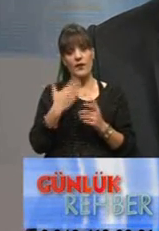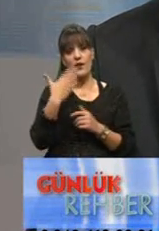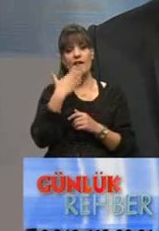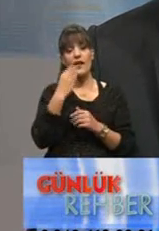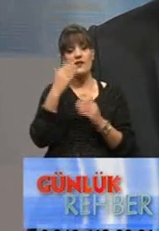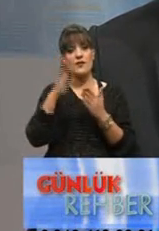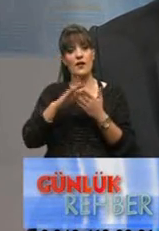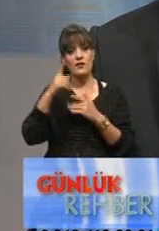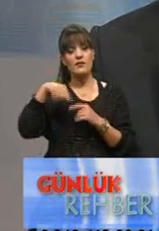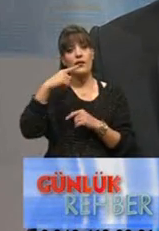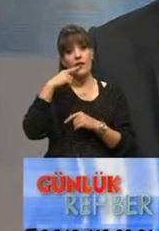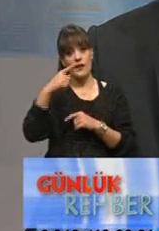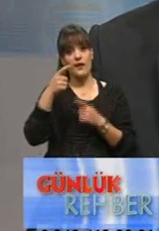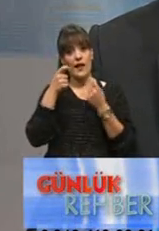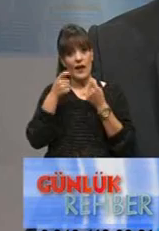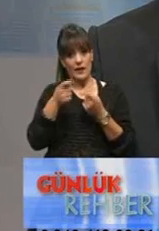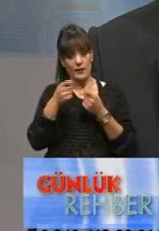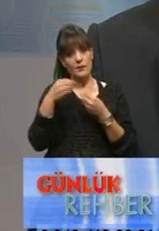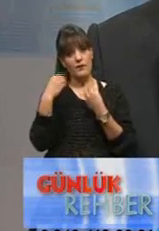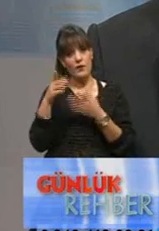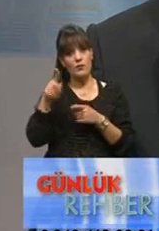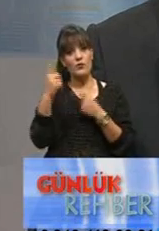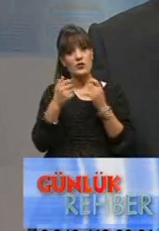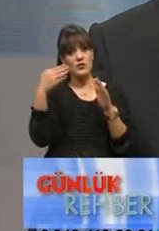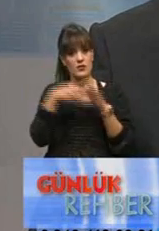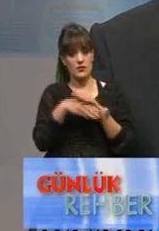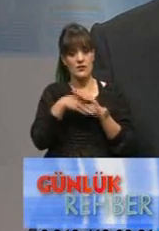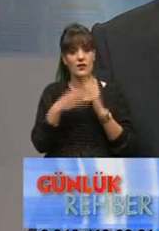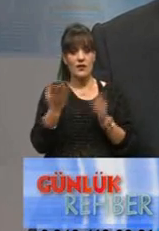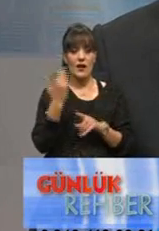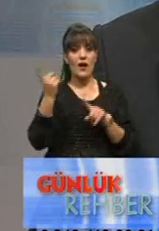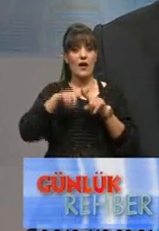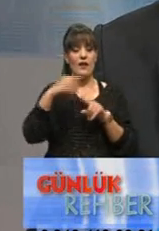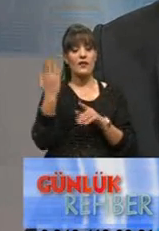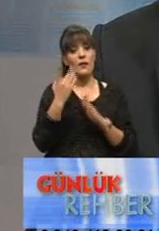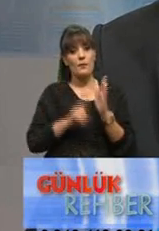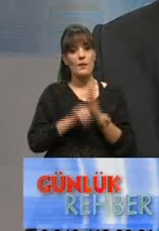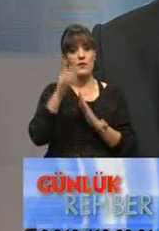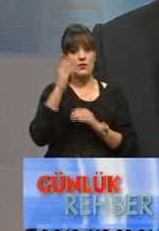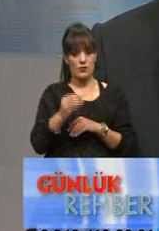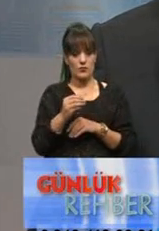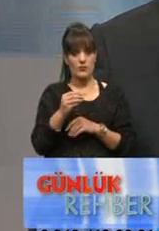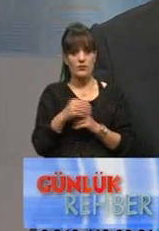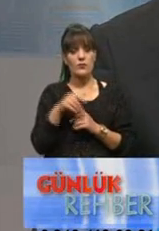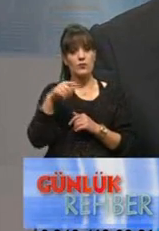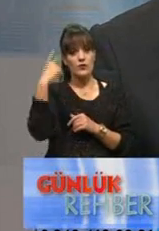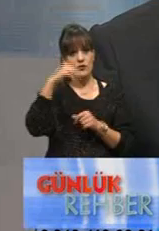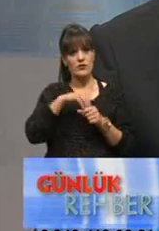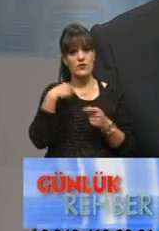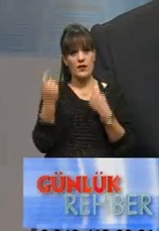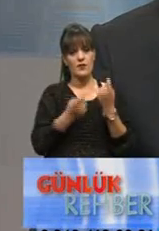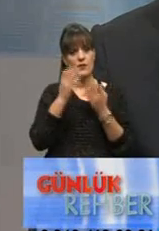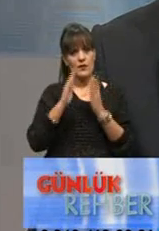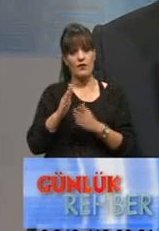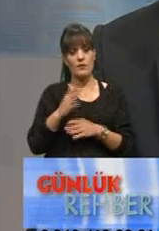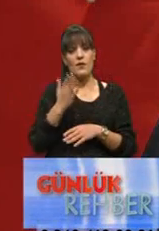genç arkadaşlarımıza dedik ki eğitimini vererek bu işe sokalım ki daha etkili olsun, daha başarılı olsunlar. Bunun için çalışıyoruz.